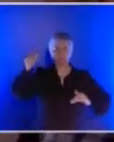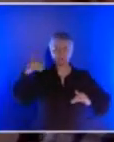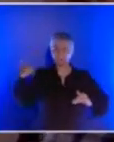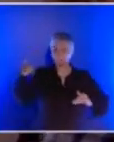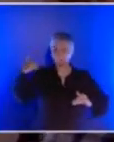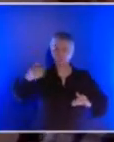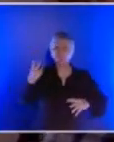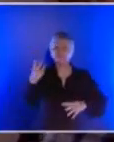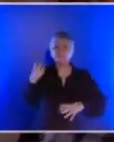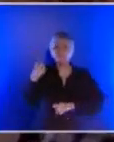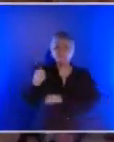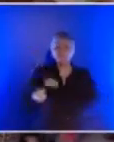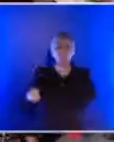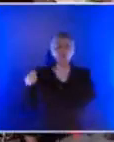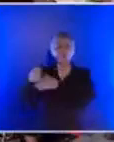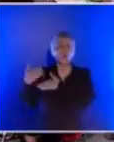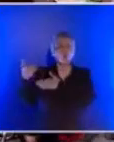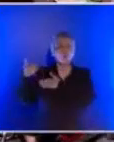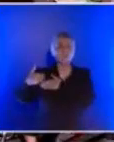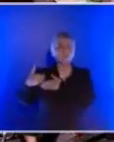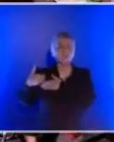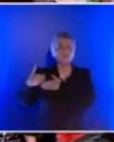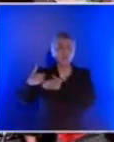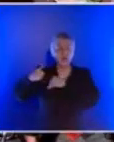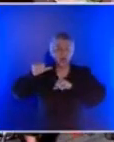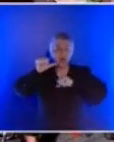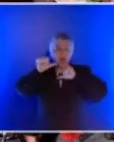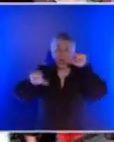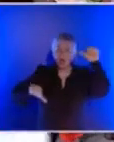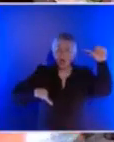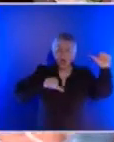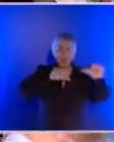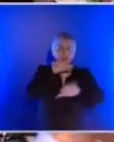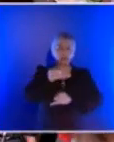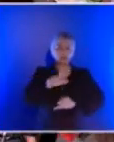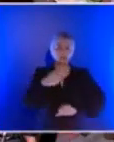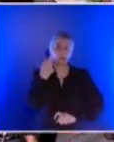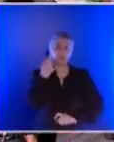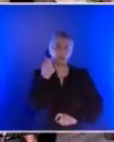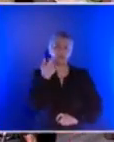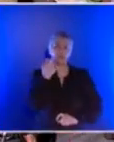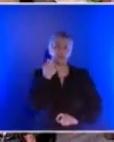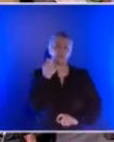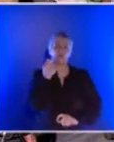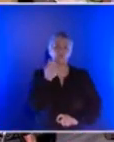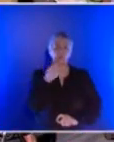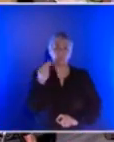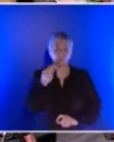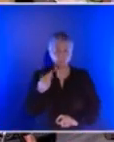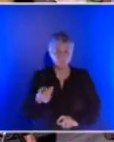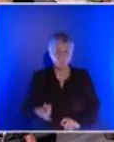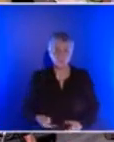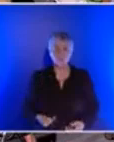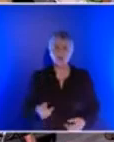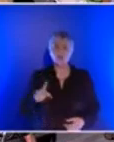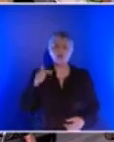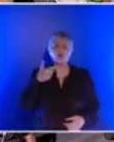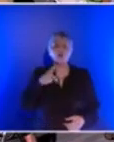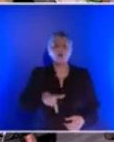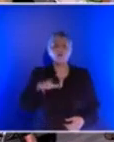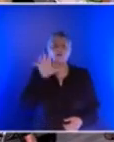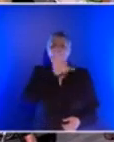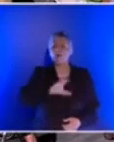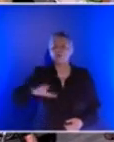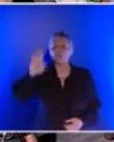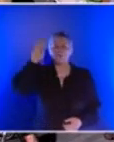χρόνια άλλαξε. Άλλαξε πολύ η παγκόσμια οικονομία. Το οικονομικό κέντρο δεν είναι πλέον μόνο η Ευρώπη και η